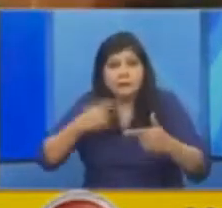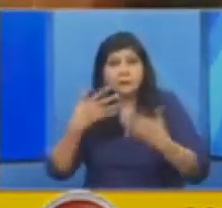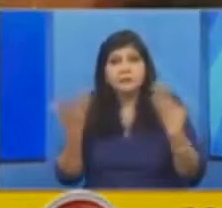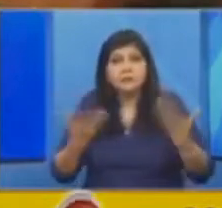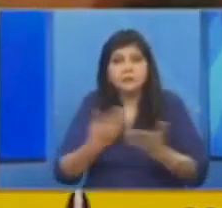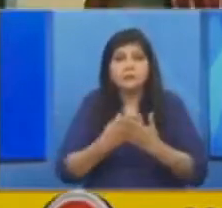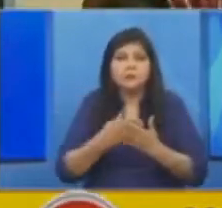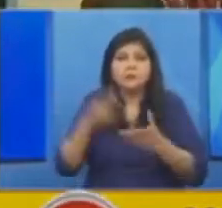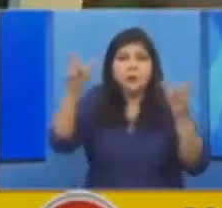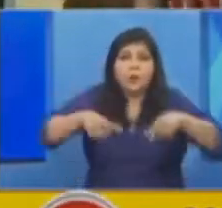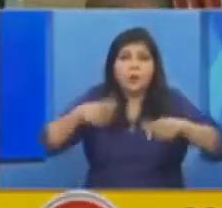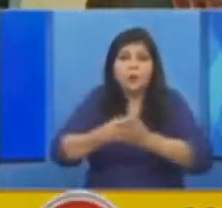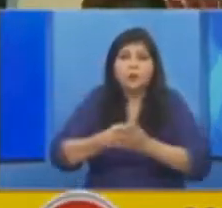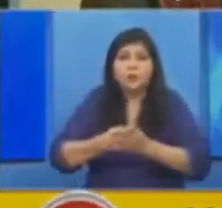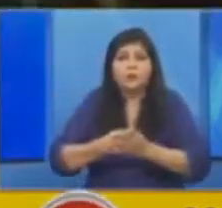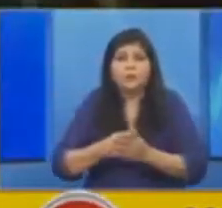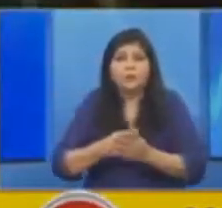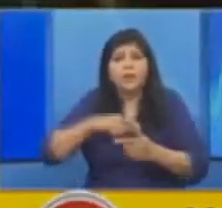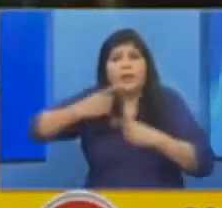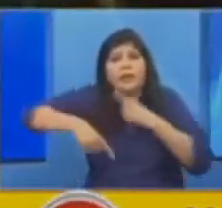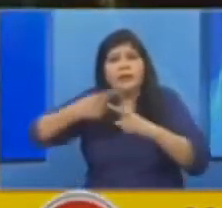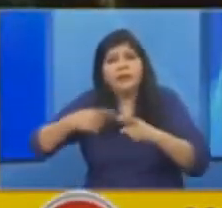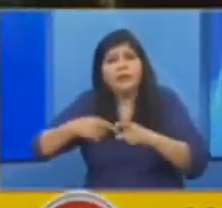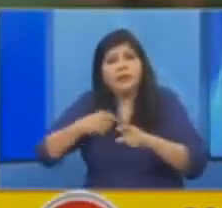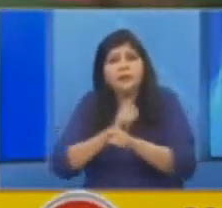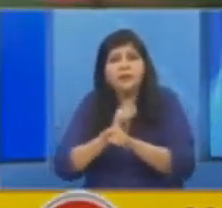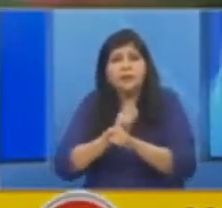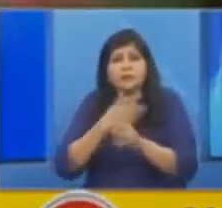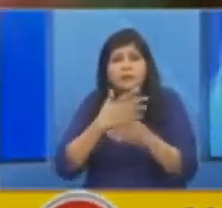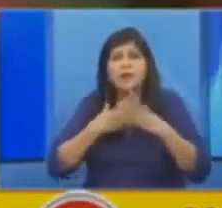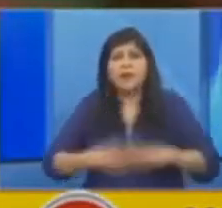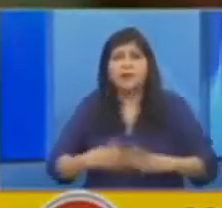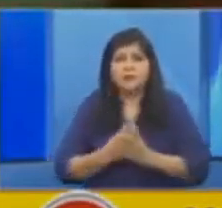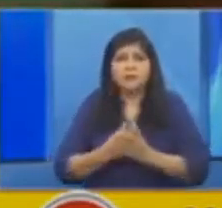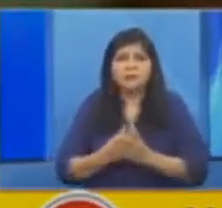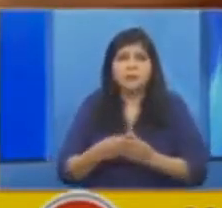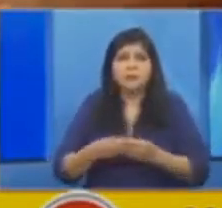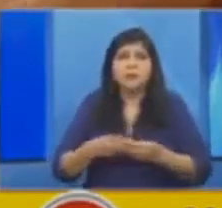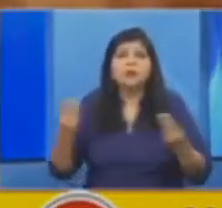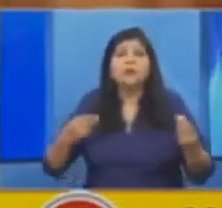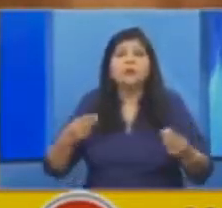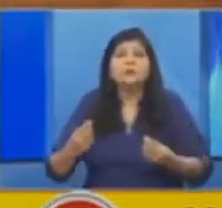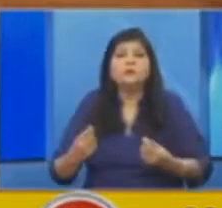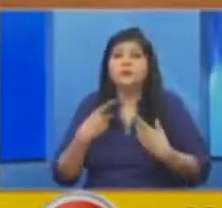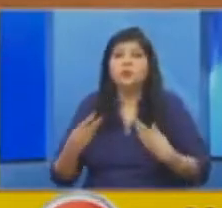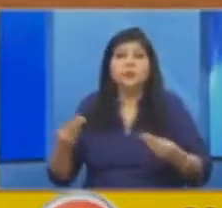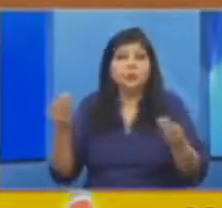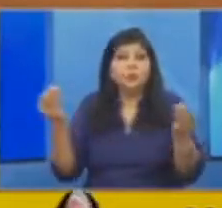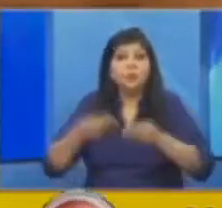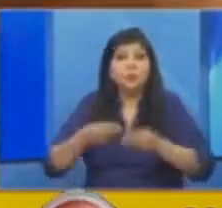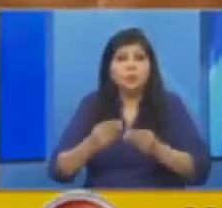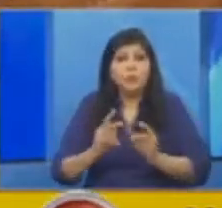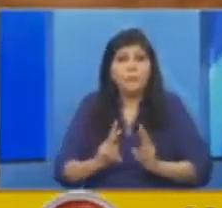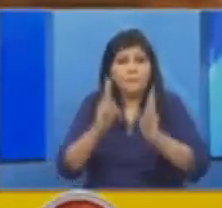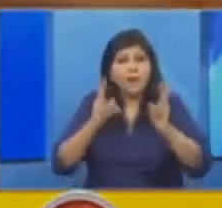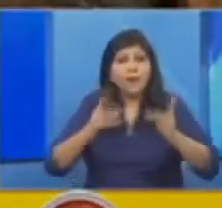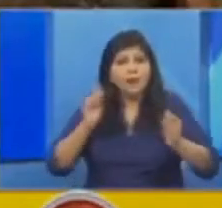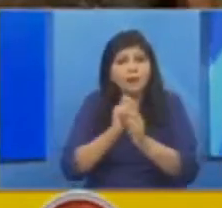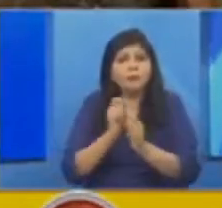लोगों की रोजमरा की गतिविद्यों से नय पैर पॉधों को नुक्षान हो सकता है